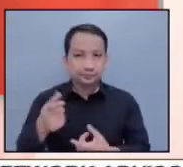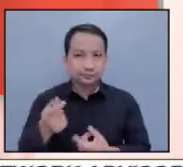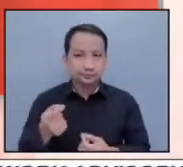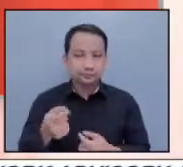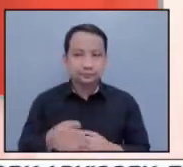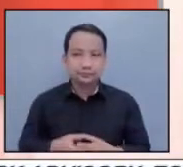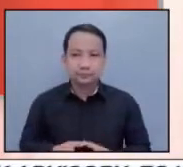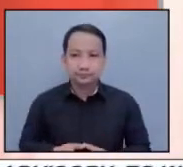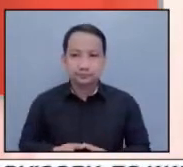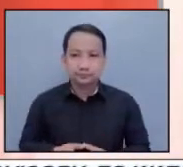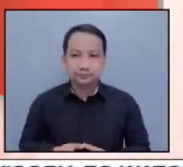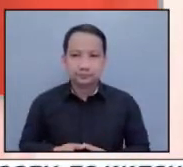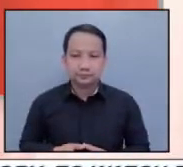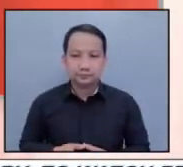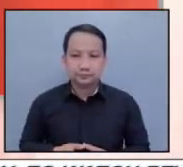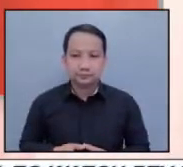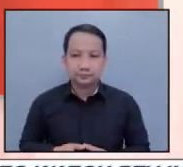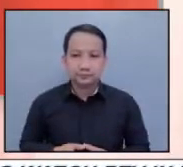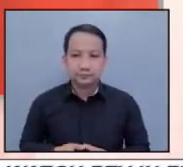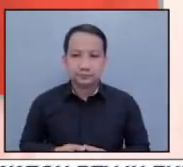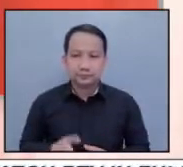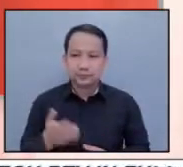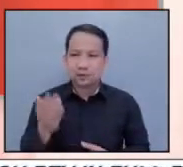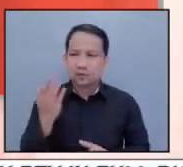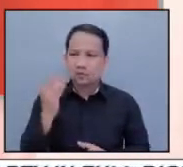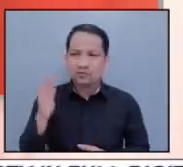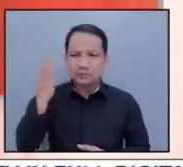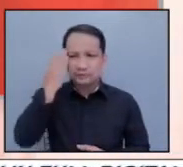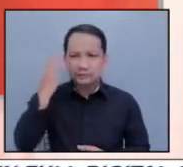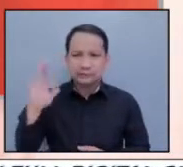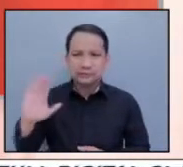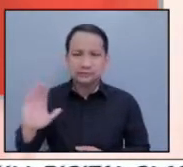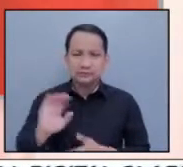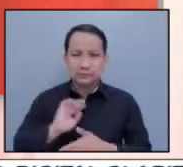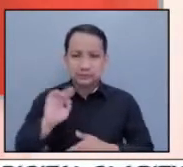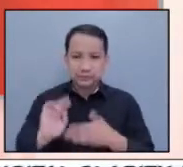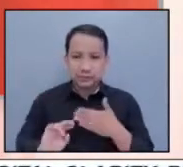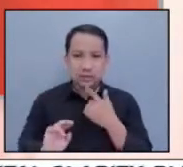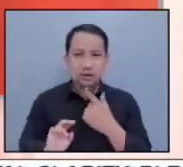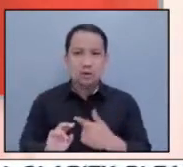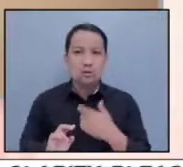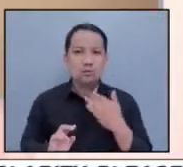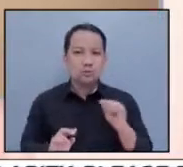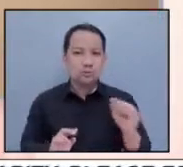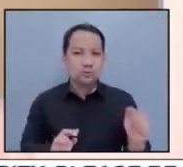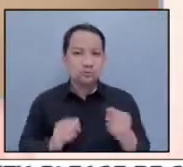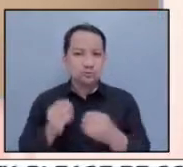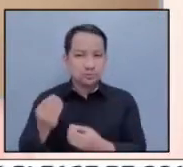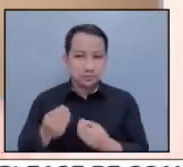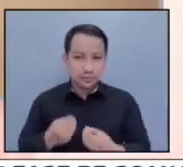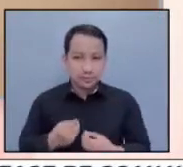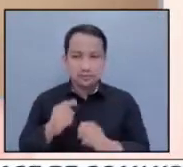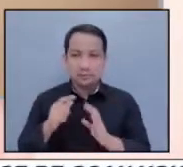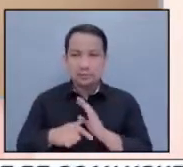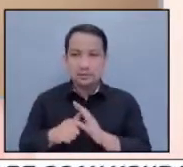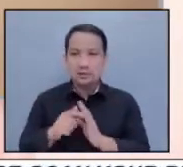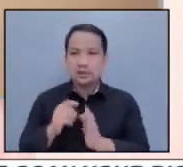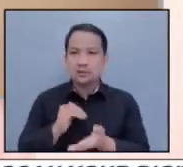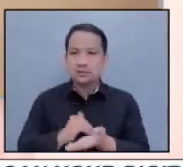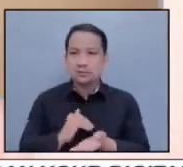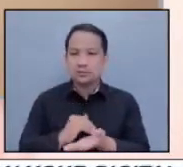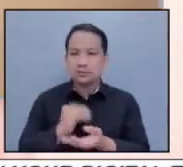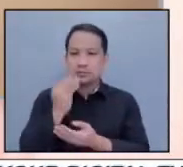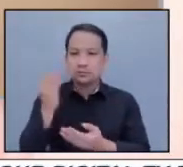ko po ano sa doktor ko, ma'am, kasi yung result ko po, ma'am, ibibigay ko pa mamaya sa doktor kung anong susunod